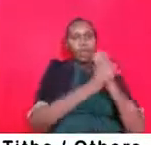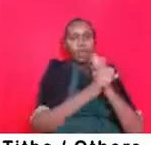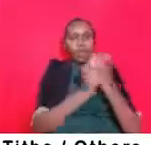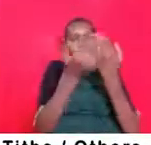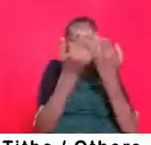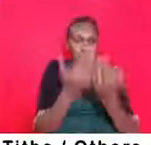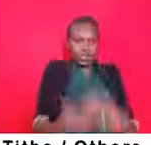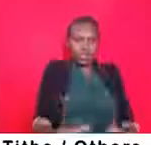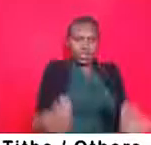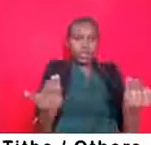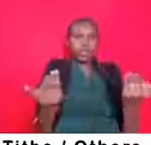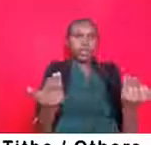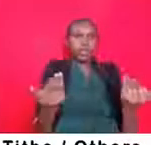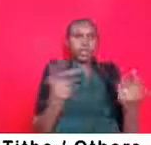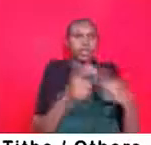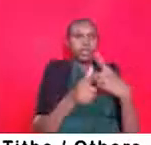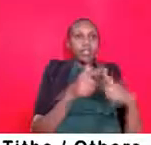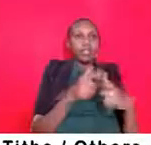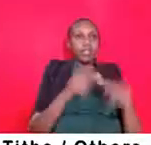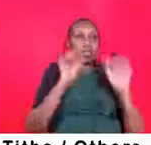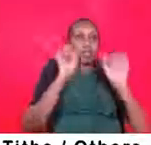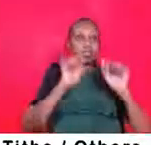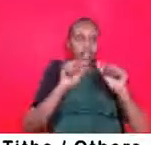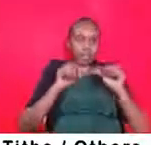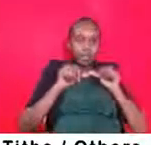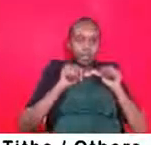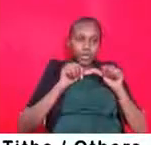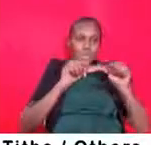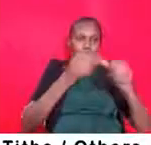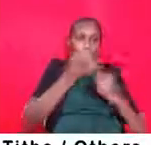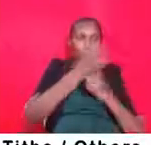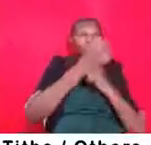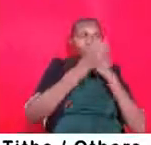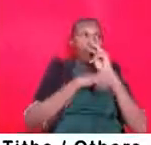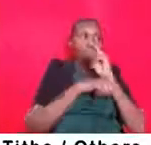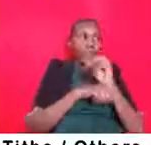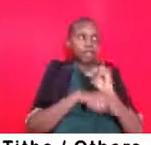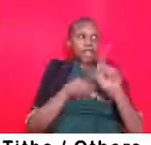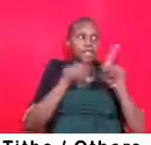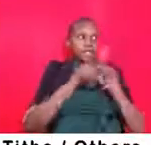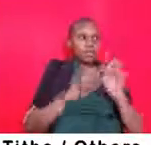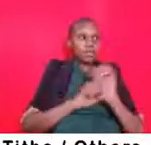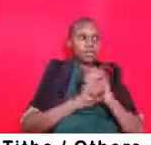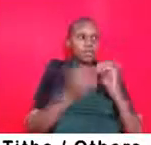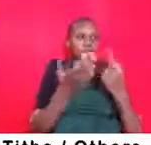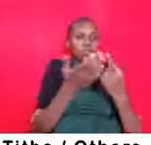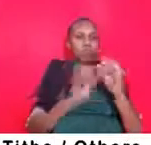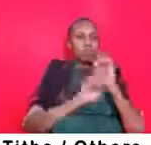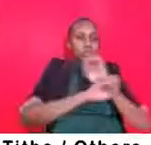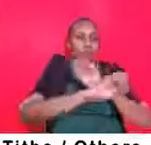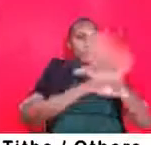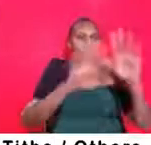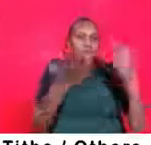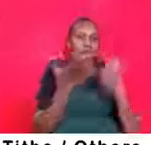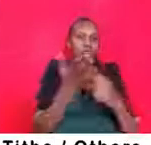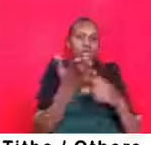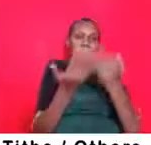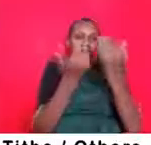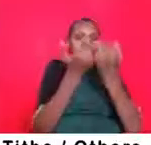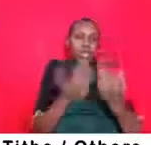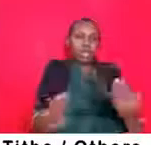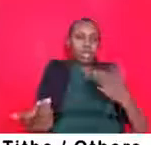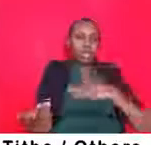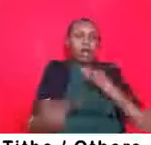watoto, tutaweza kuendelea kuwashikilia na kueneza injili kwa watoto wetu.